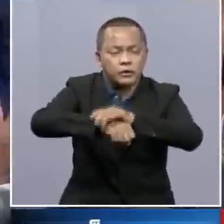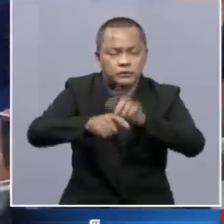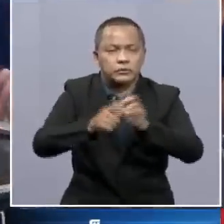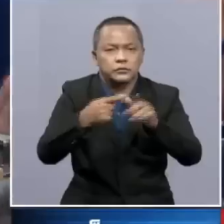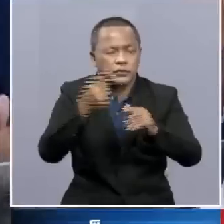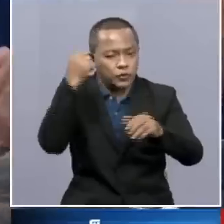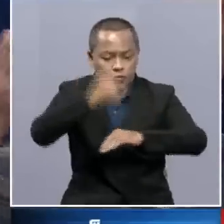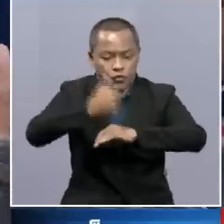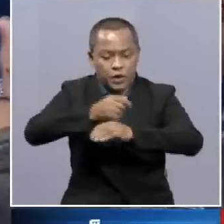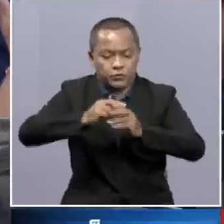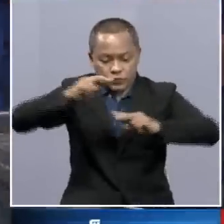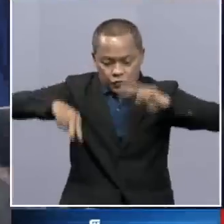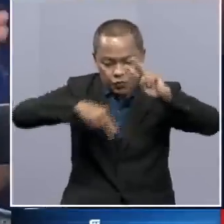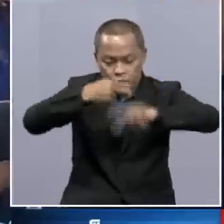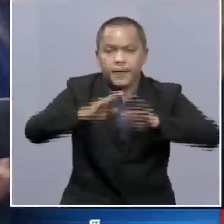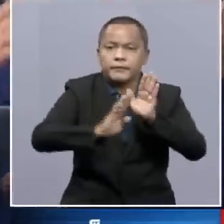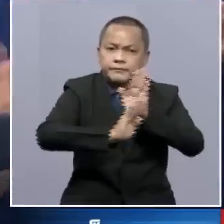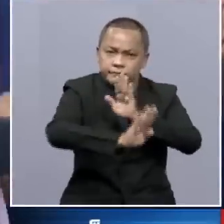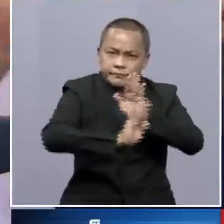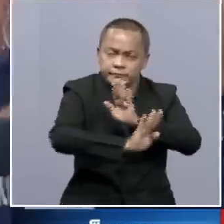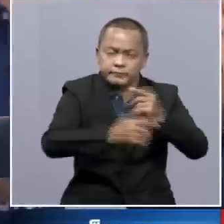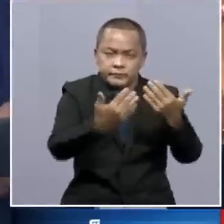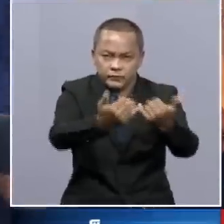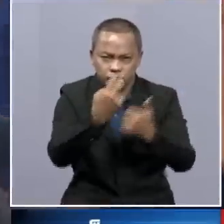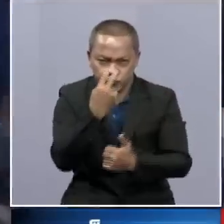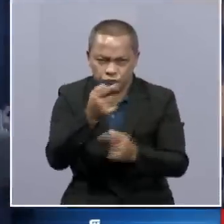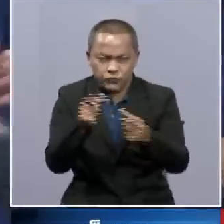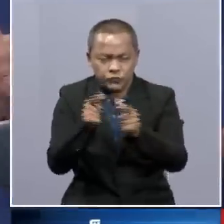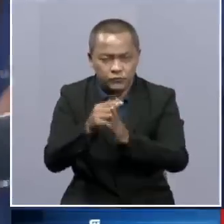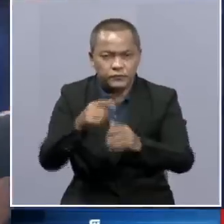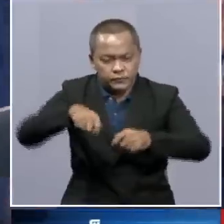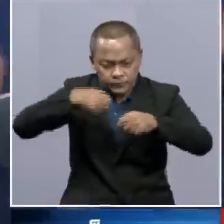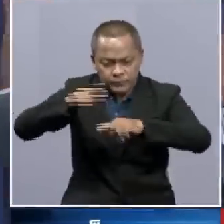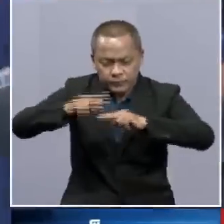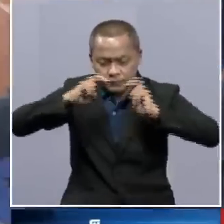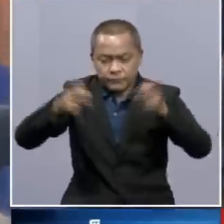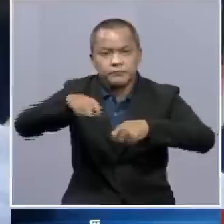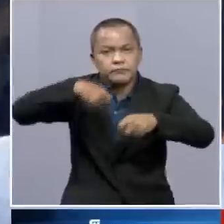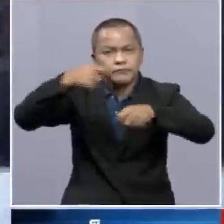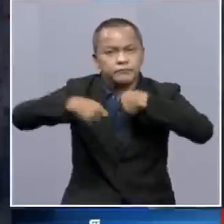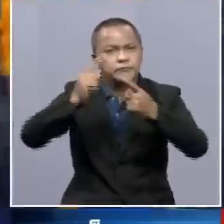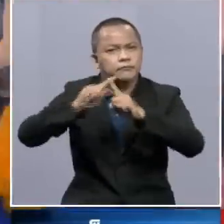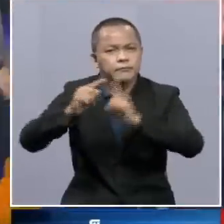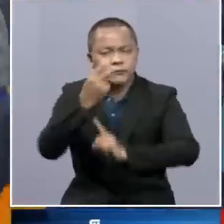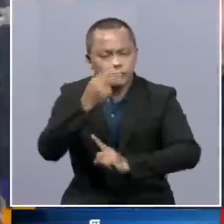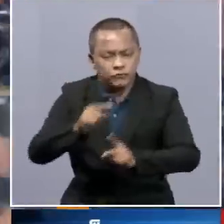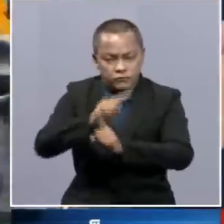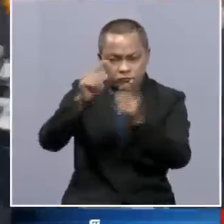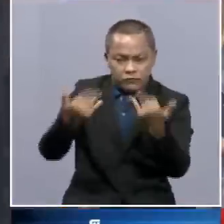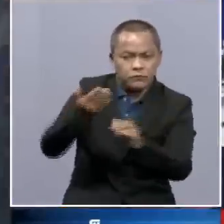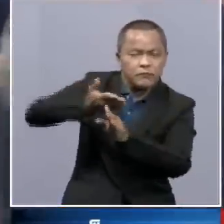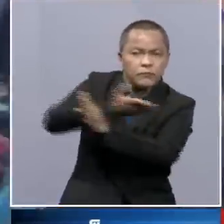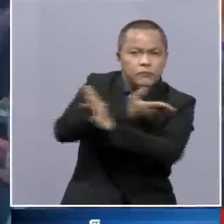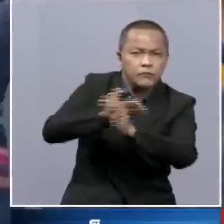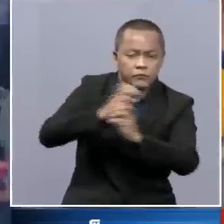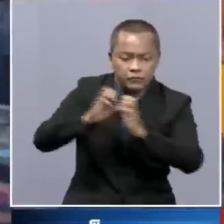แกนนำสูงสุดดูแลพื้นที่ภาคอีสานใต ้ทีนี้ก็มองเหมือนกันว่าภาพที่ไปนั่งทานข้าวกันเนี่ยมองได้หลากหลายมุมอะครับว่าเอ๊ะช่วงที่ผ่านมาภู